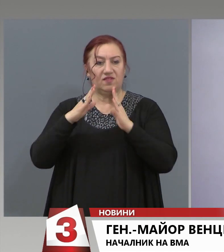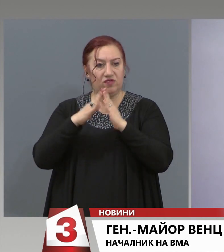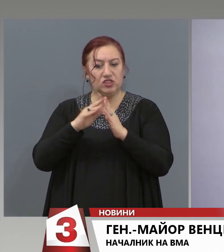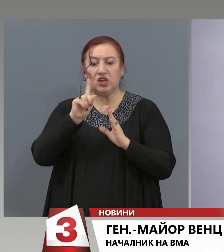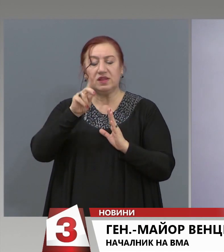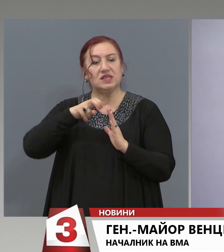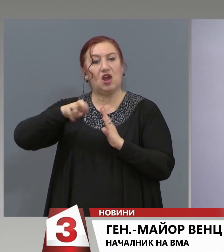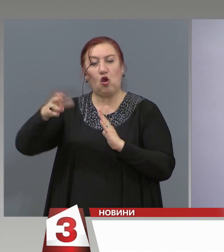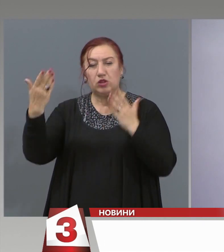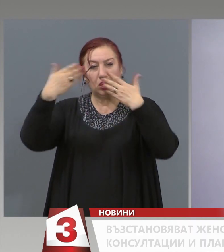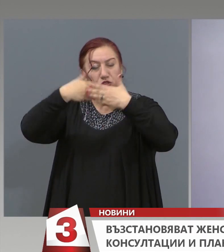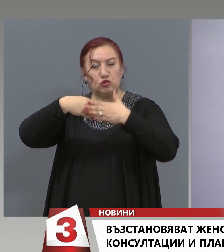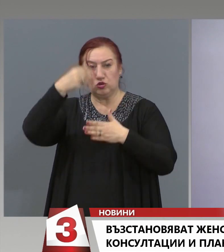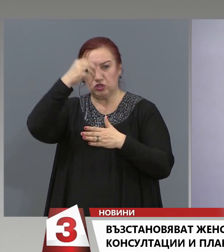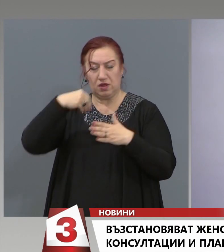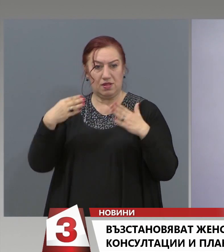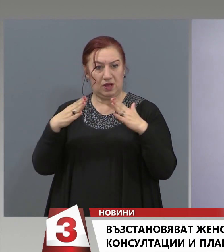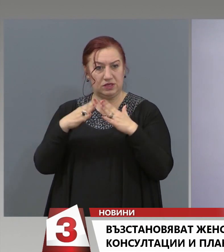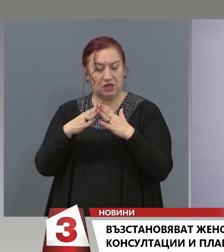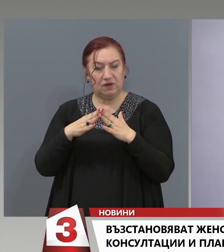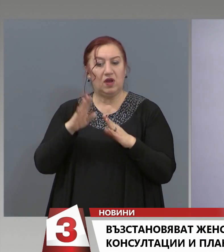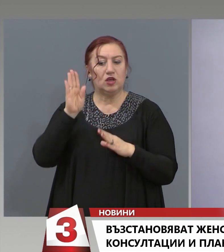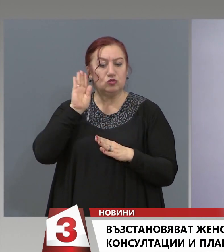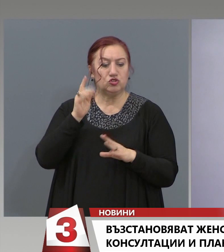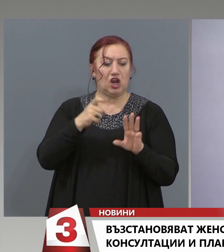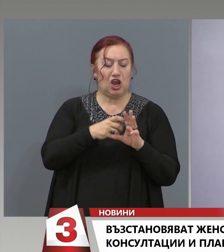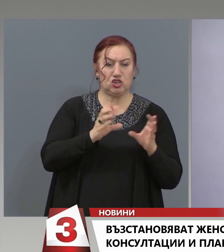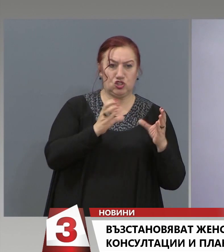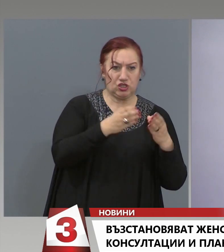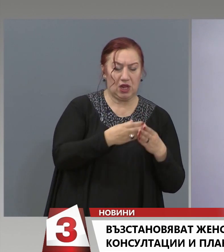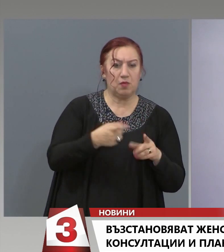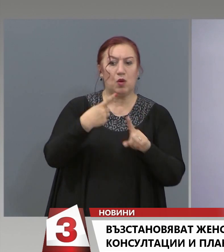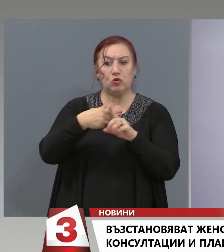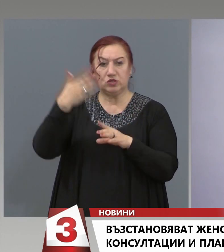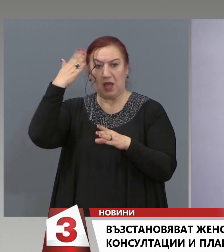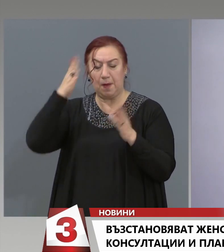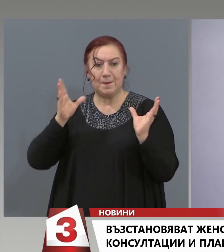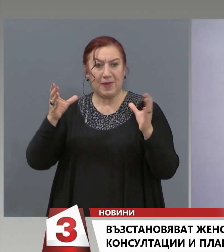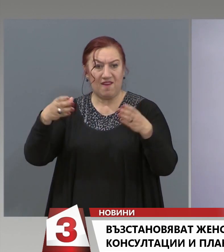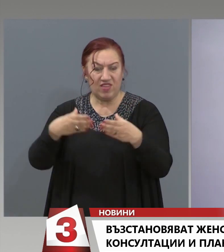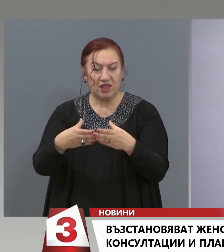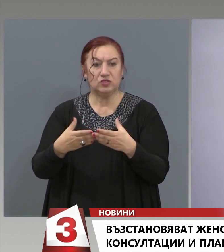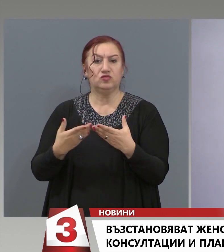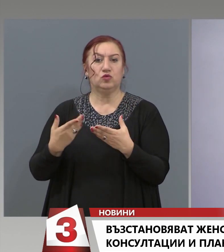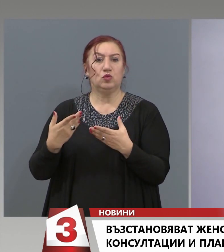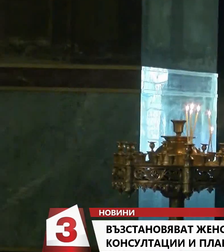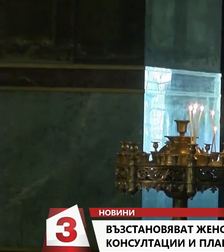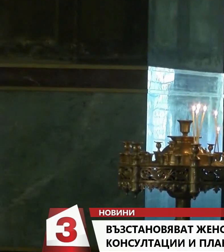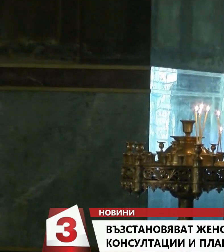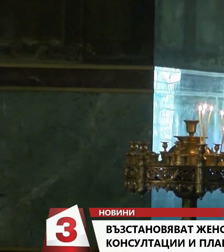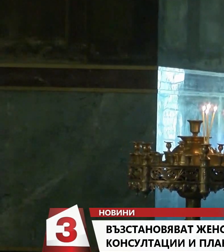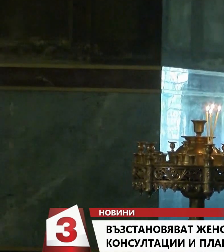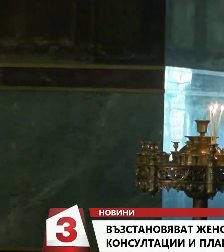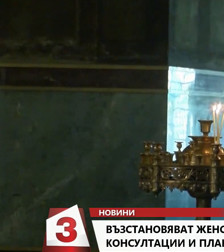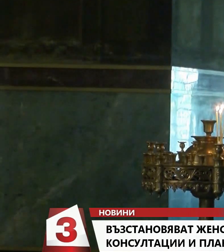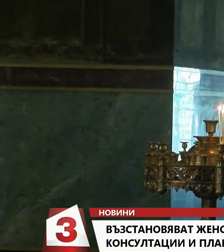не само на штаба не само на правителството но и на самите